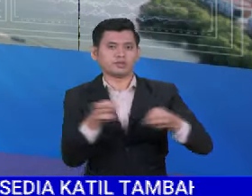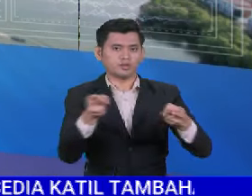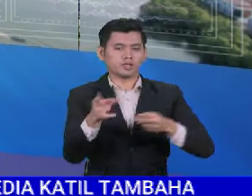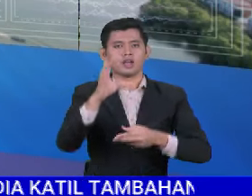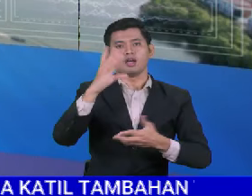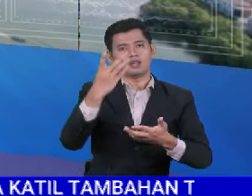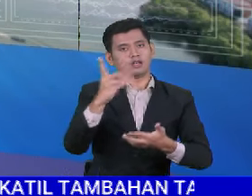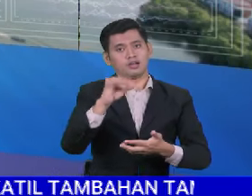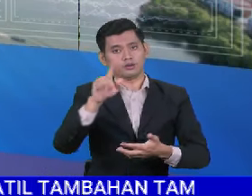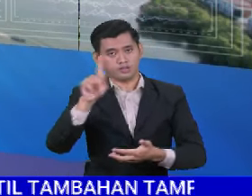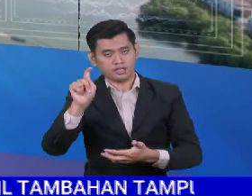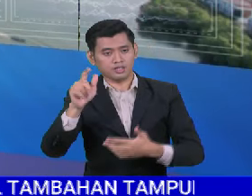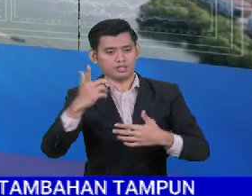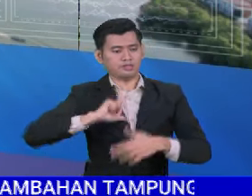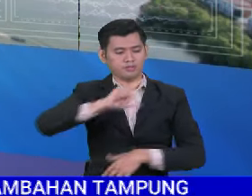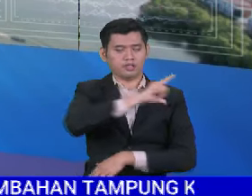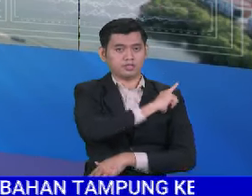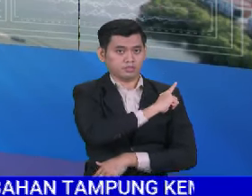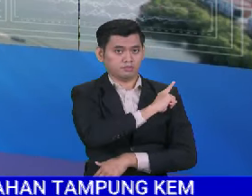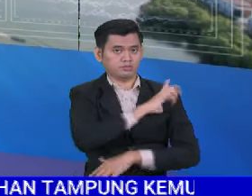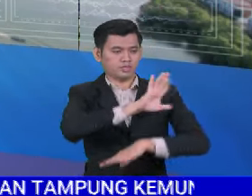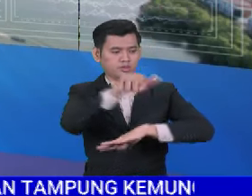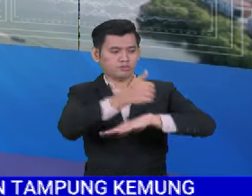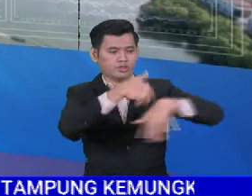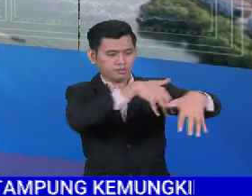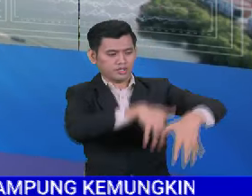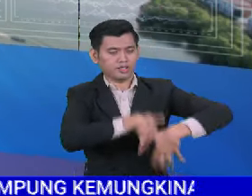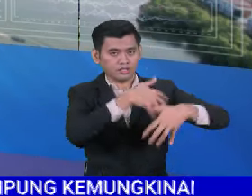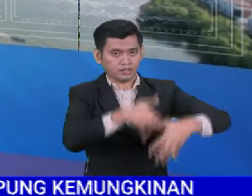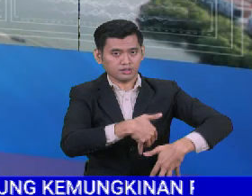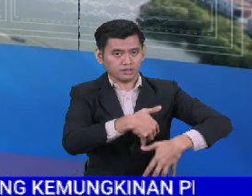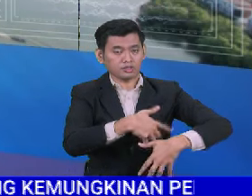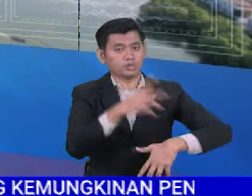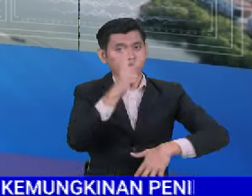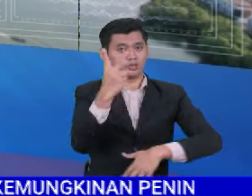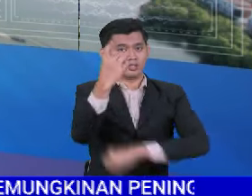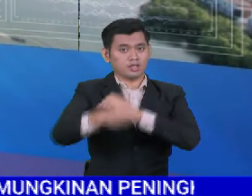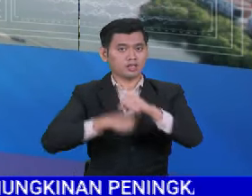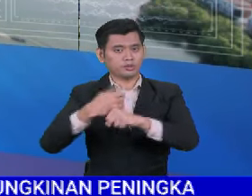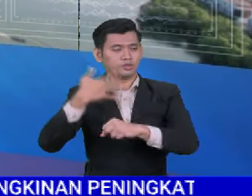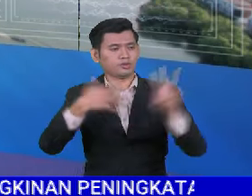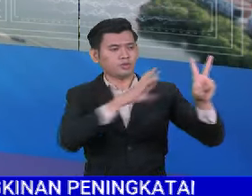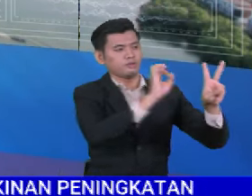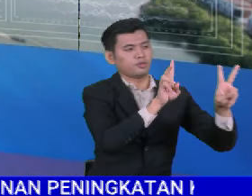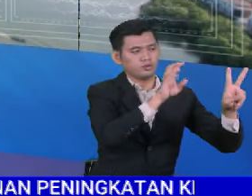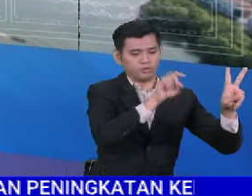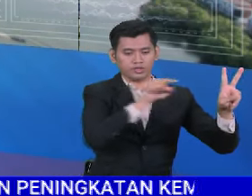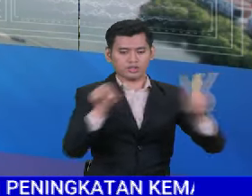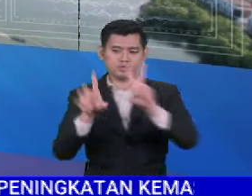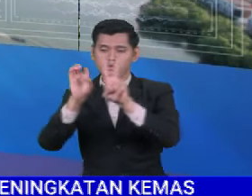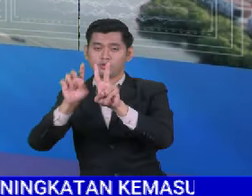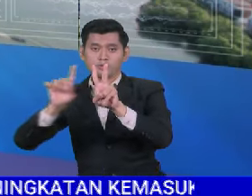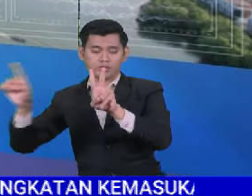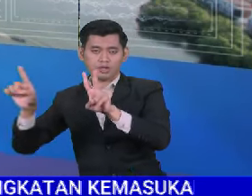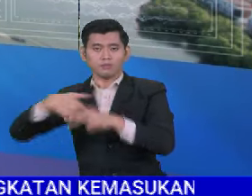audit lembaga pertumbuhan peladang LPP Malaysia dua tahun berturut-turut yaitu pada 2020-2021